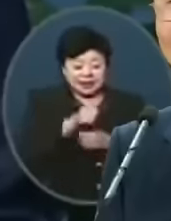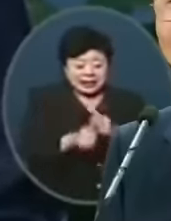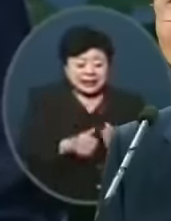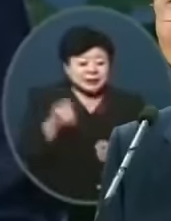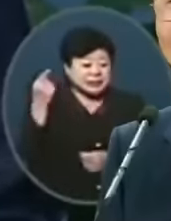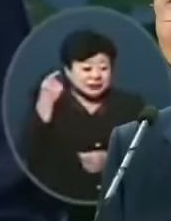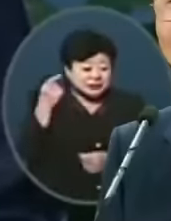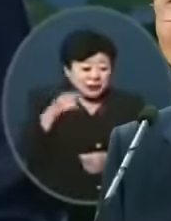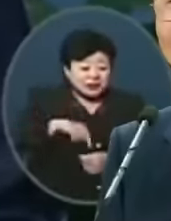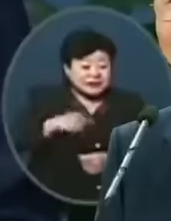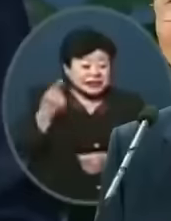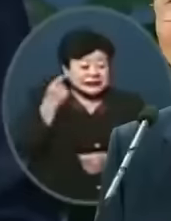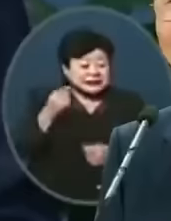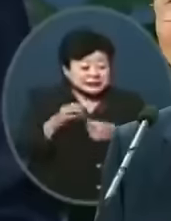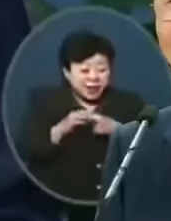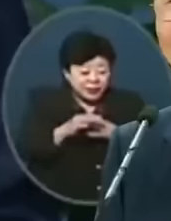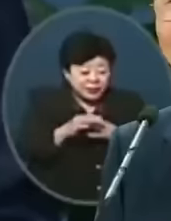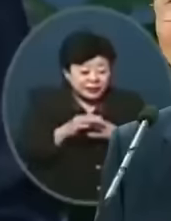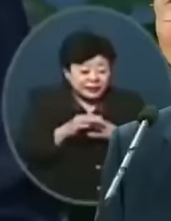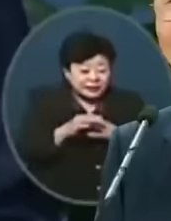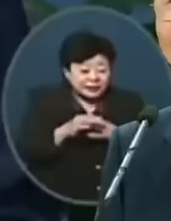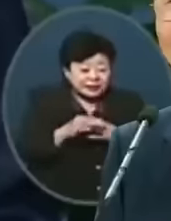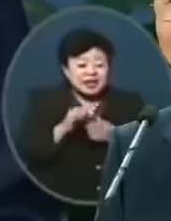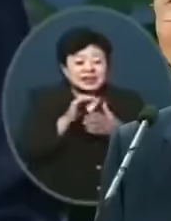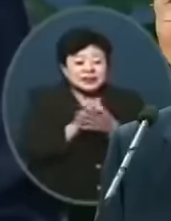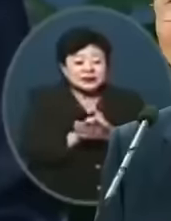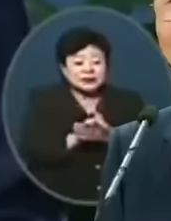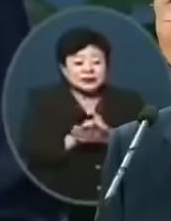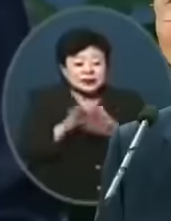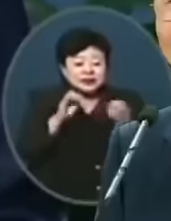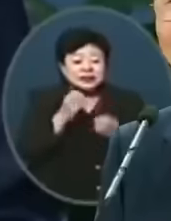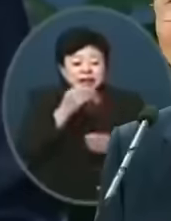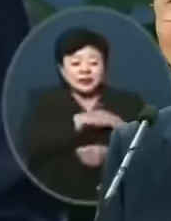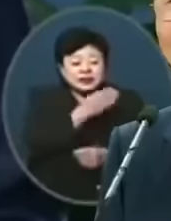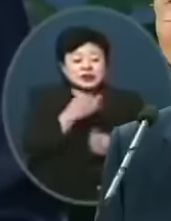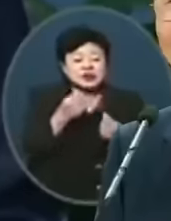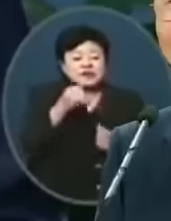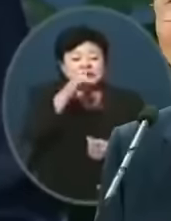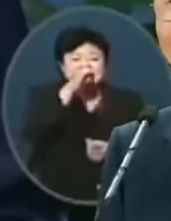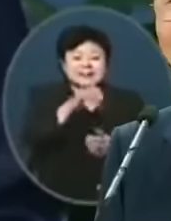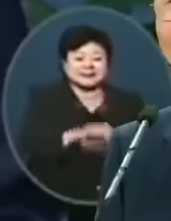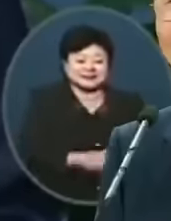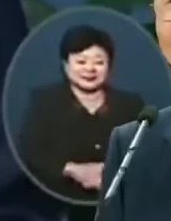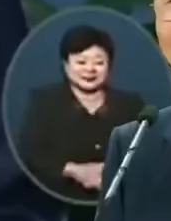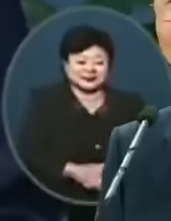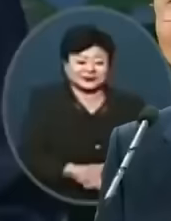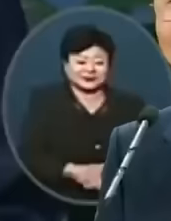하나님이 들으시고 자기가 들으면 그 기도는 능력과 힘이 있는 것입니다.